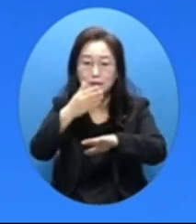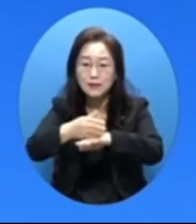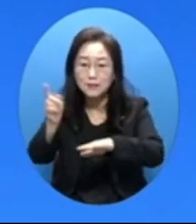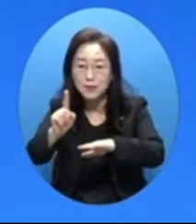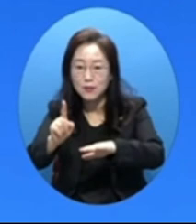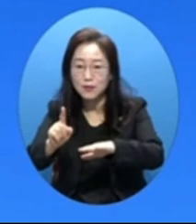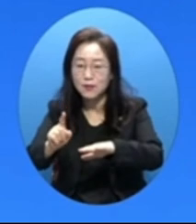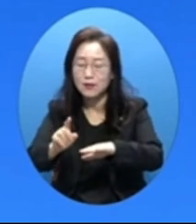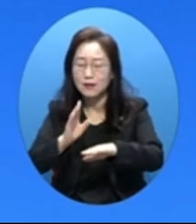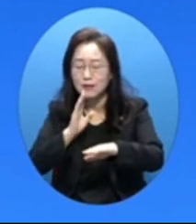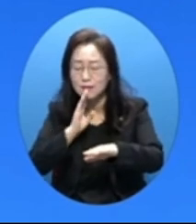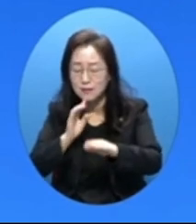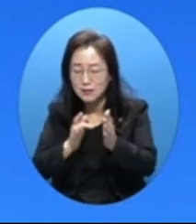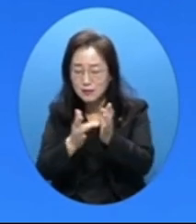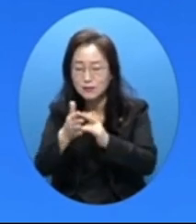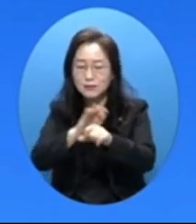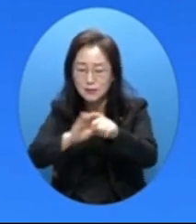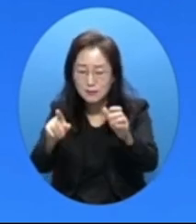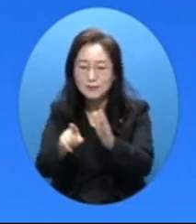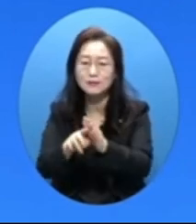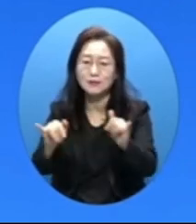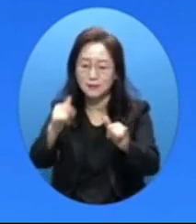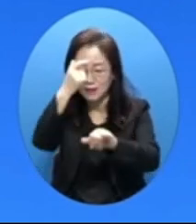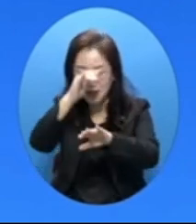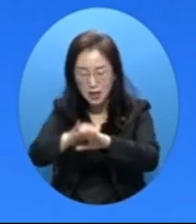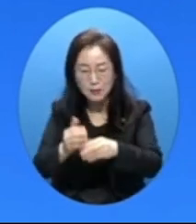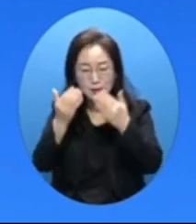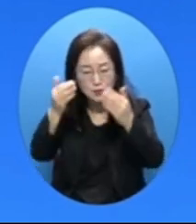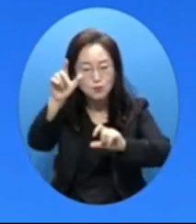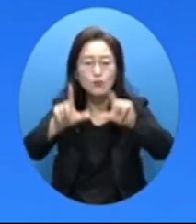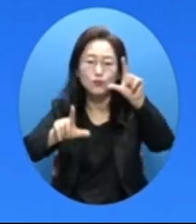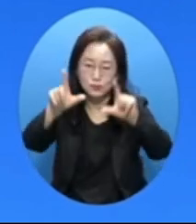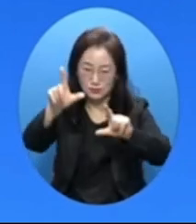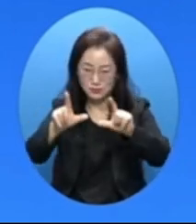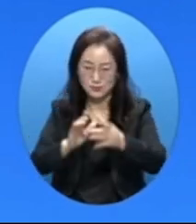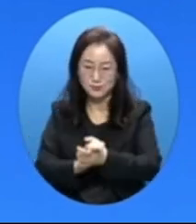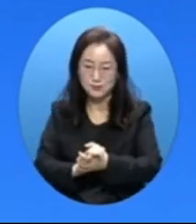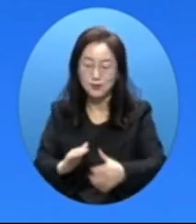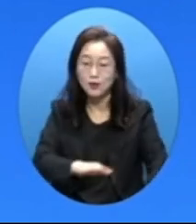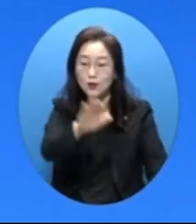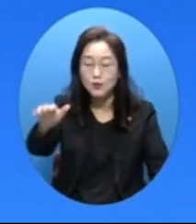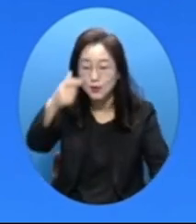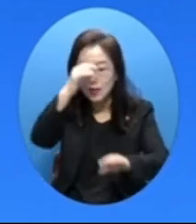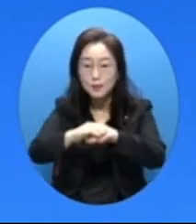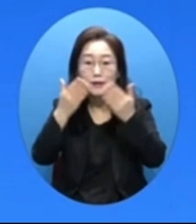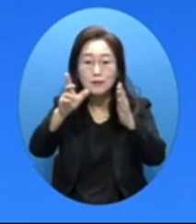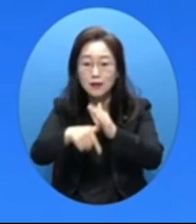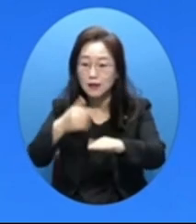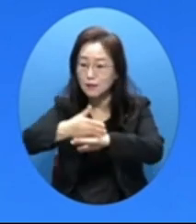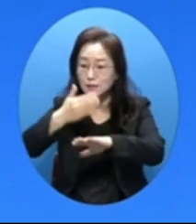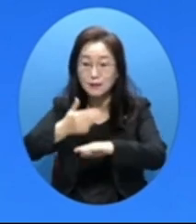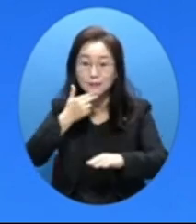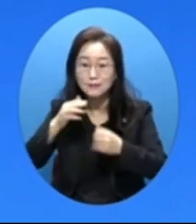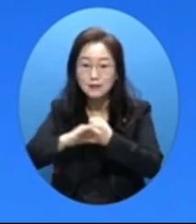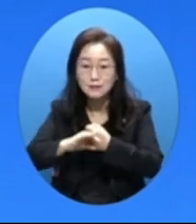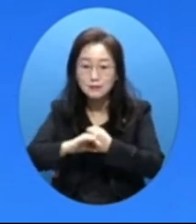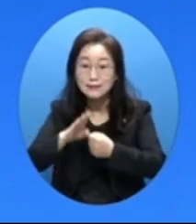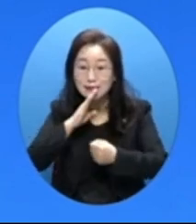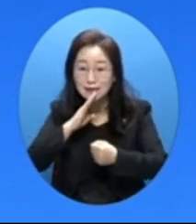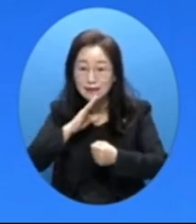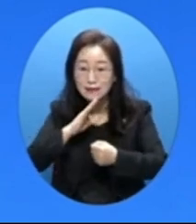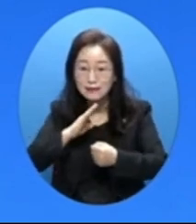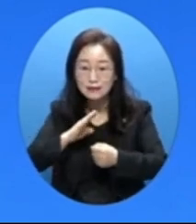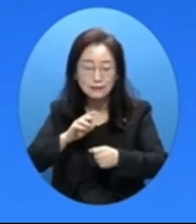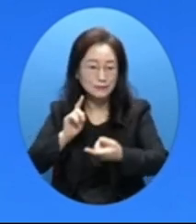주님 앞에 드리는 예배의 모습인 것입니다 우리가 주 앞에 예배드릴 때 감사가 없으면 그것은 참 예배가